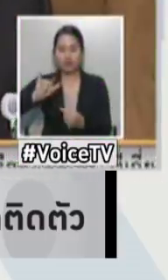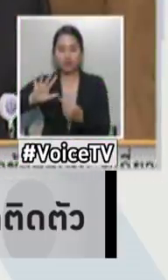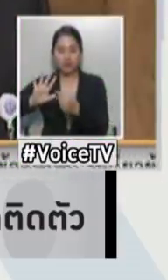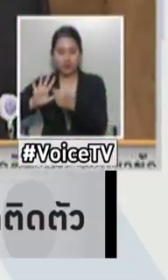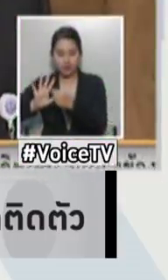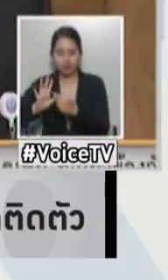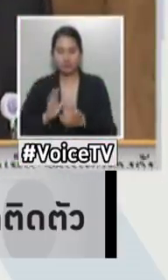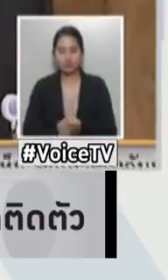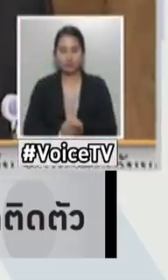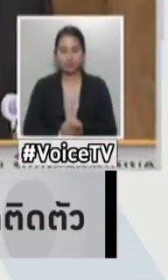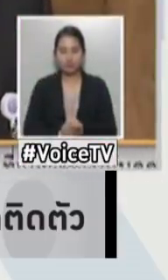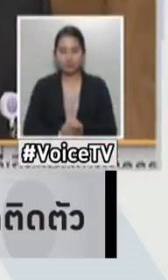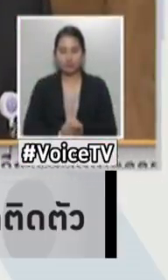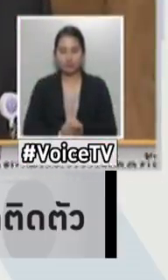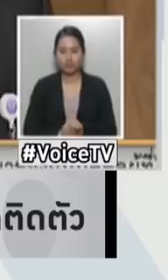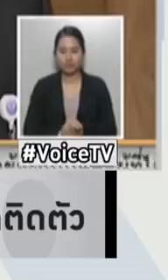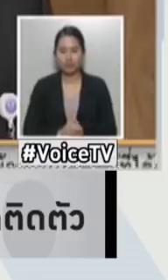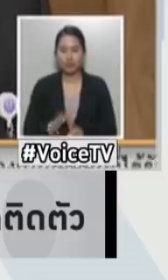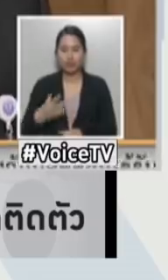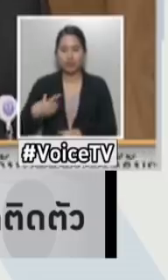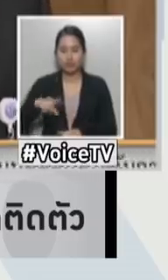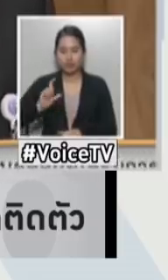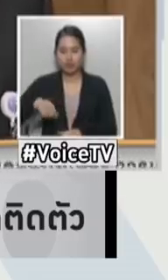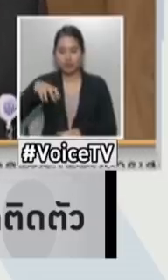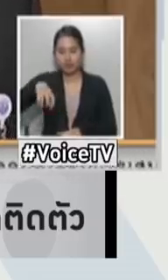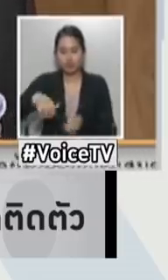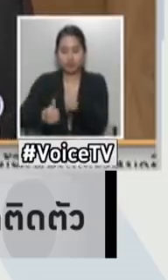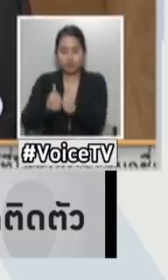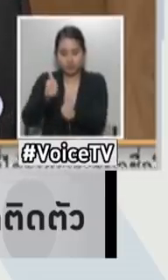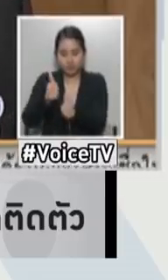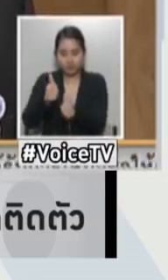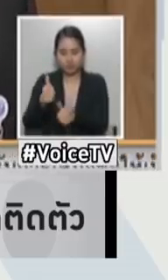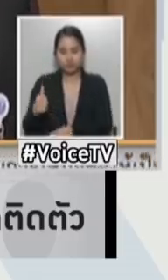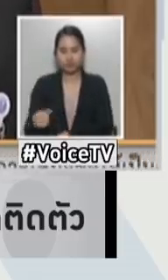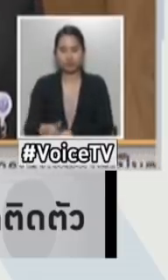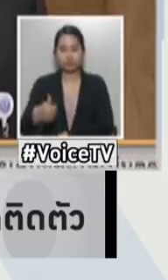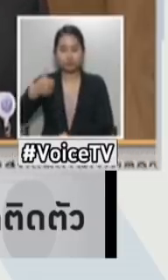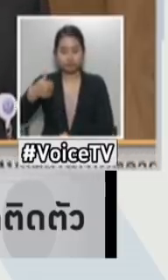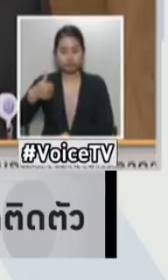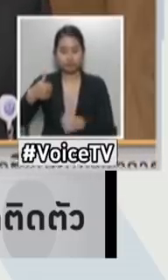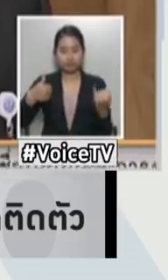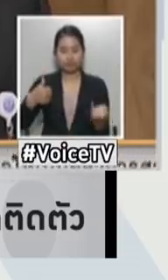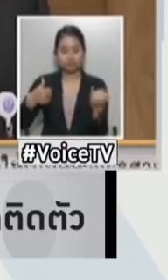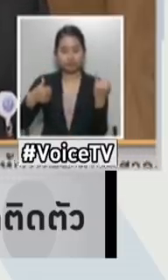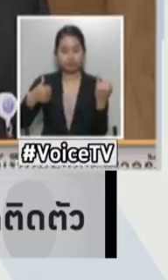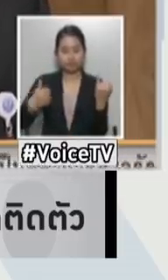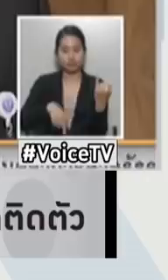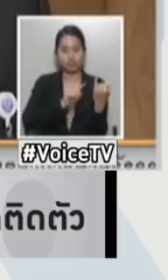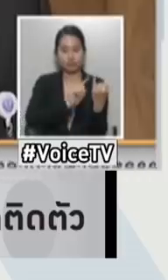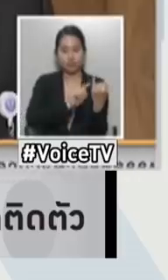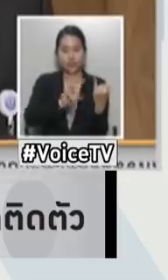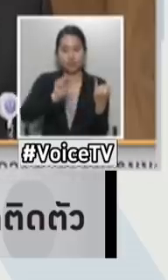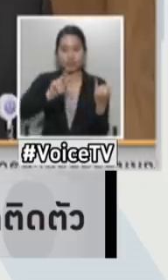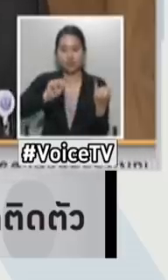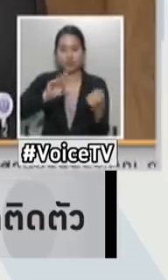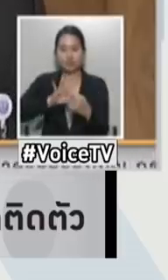เองไงถ้าเกิดคุณสามารถที่จะให้กระทรวงต่างประเทศที่เป็นรัฐบาลร่วมกับคุณเนี่ยไปขอมาให้คุณดอไปขอมาใช่ไหมแล้วก็มาชี้แจง